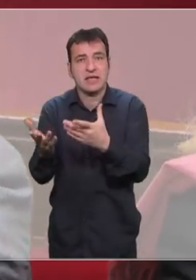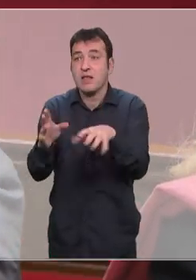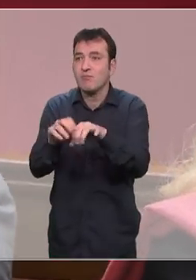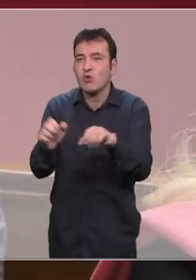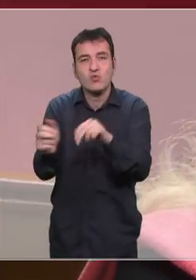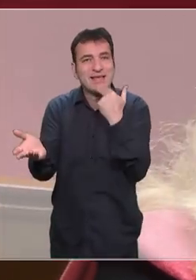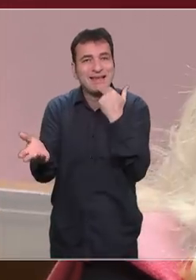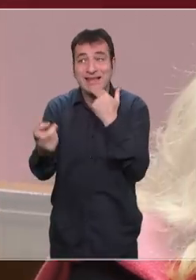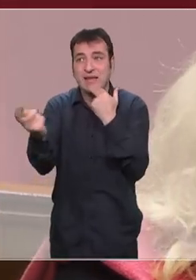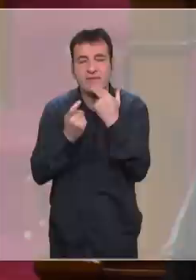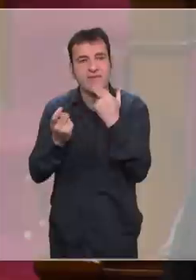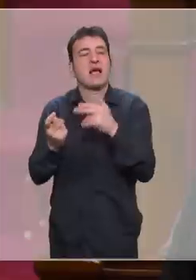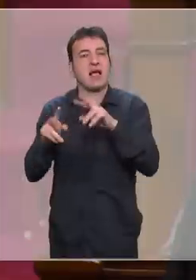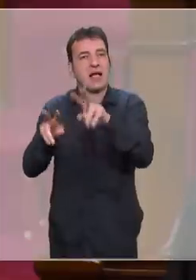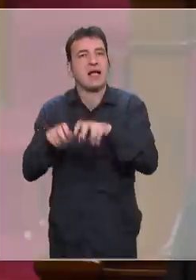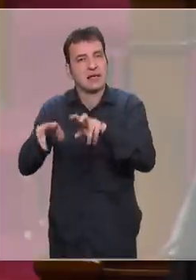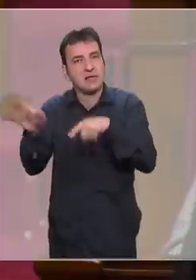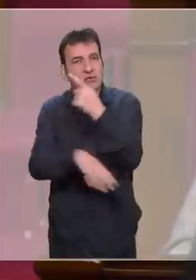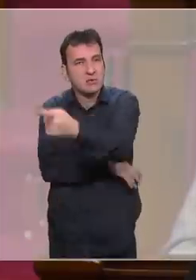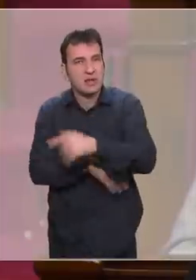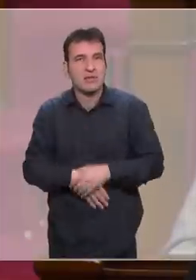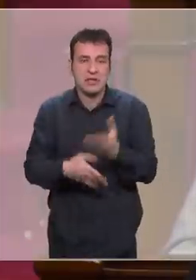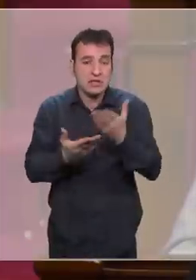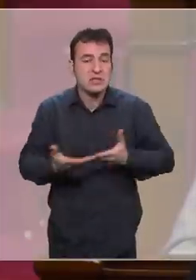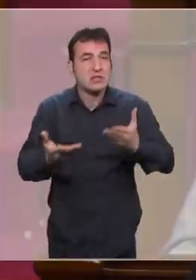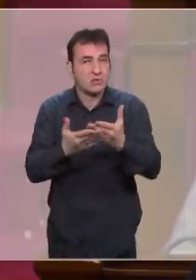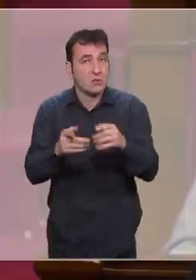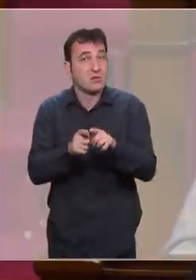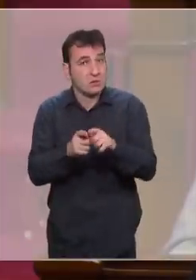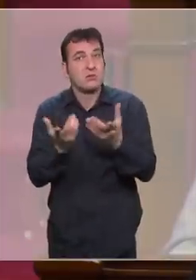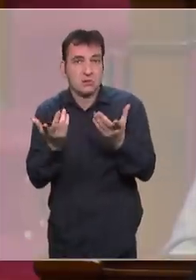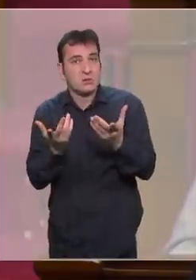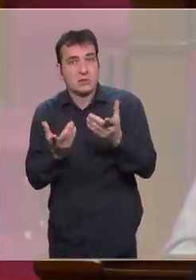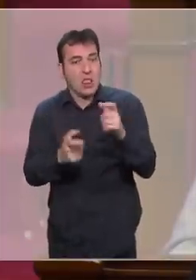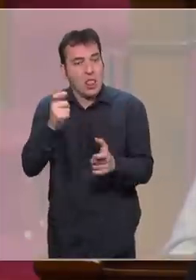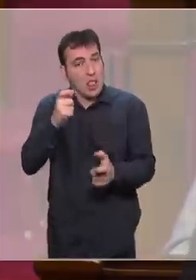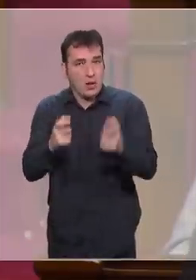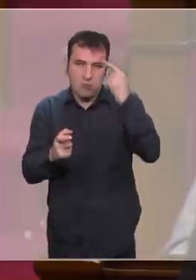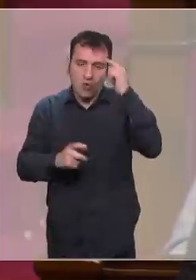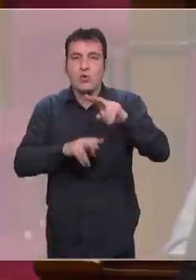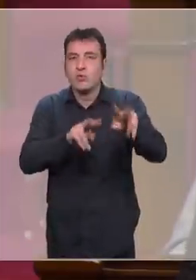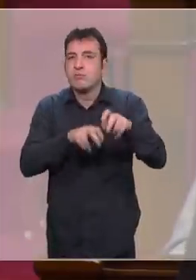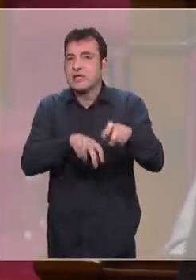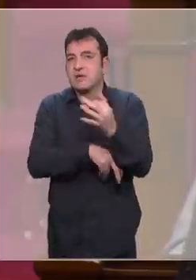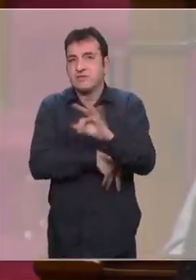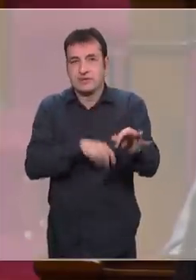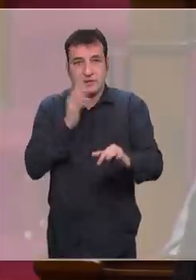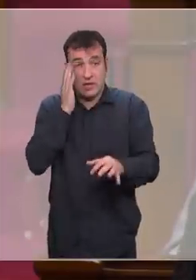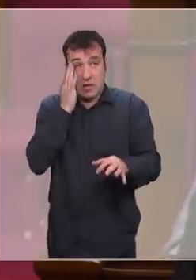durable? Une situation qui menace des paysans et paysannes français qui ont fait l'effort de la transition